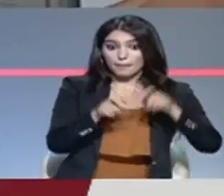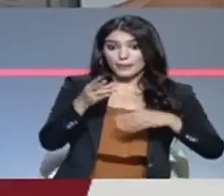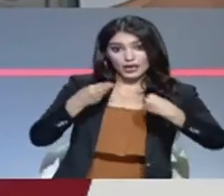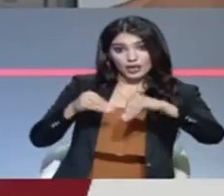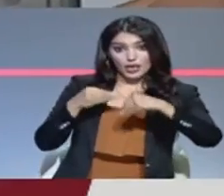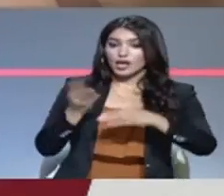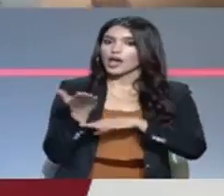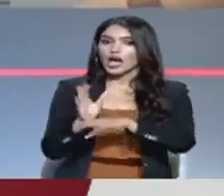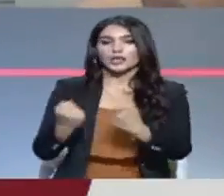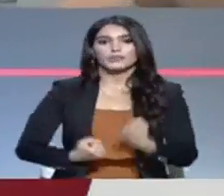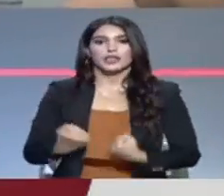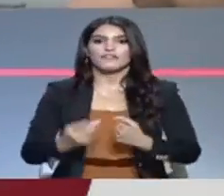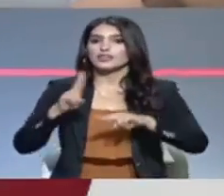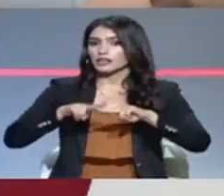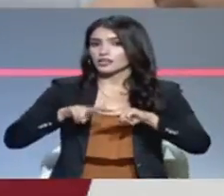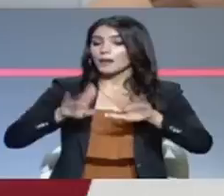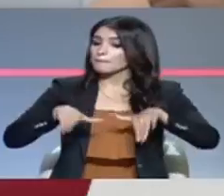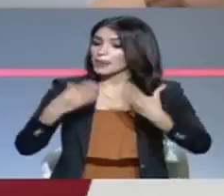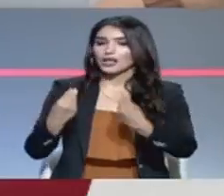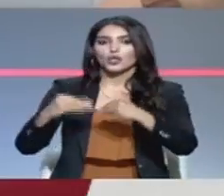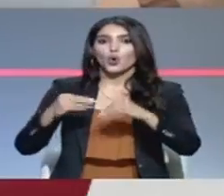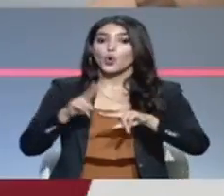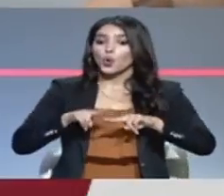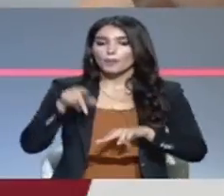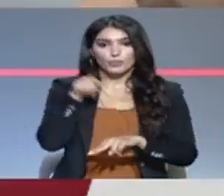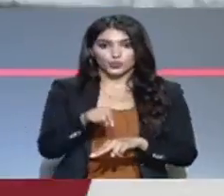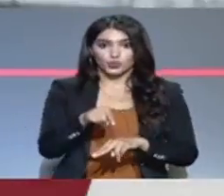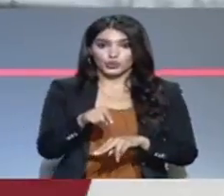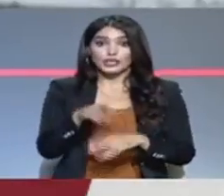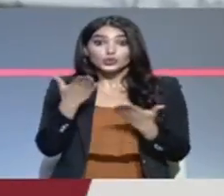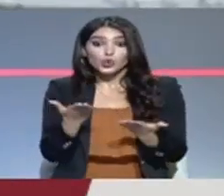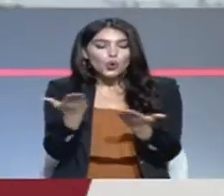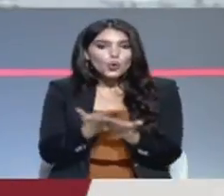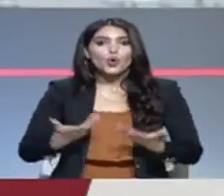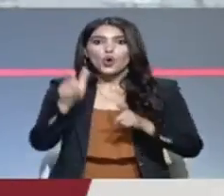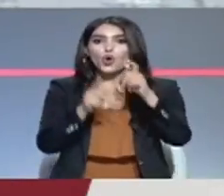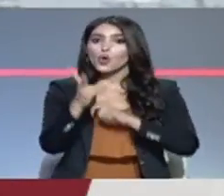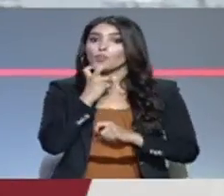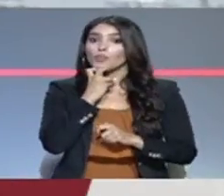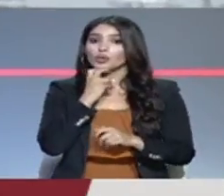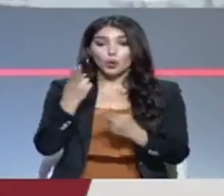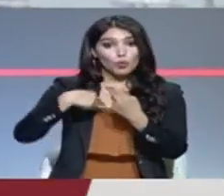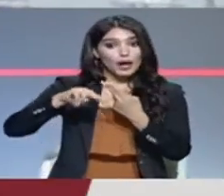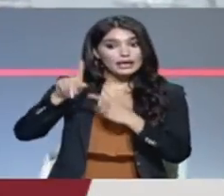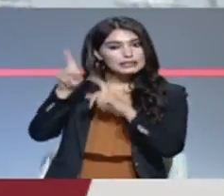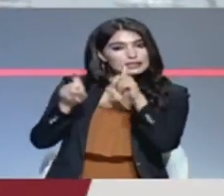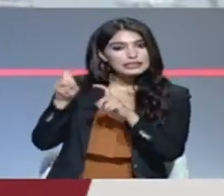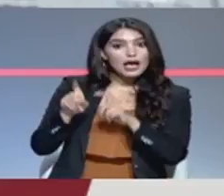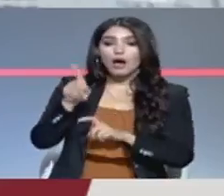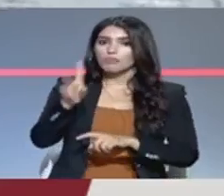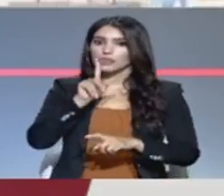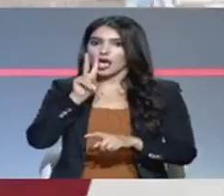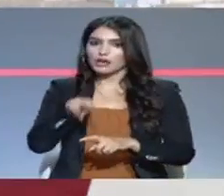بتوفير خدمة ما بعد البيع والقيام بالإصلاحات اللازمة، فإن جل المواطنين الذين استجوبناهم أكدوا